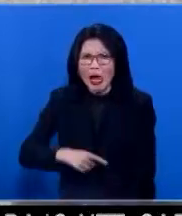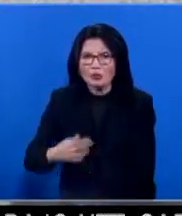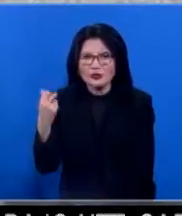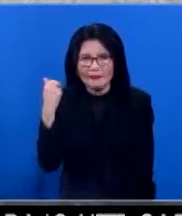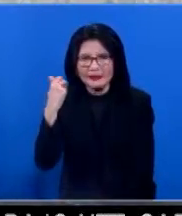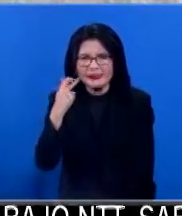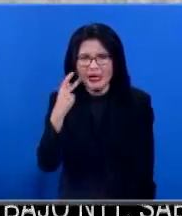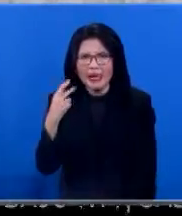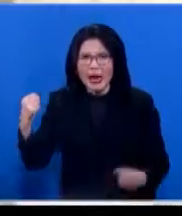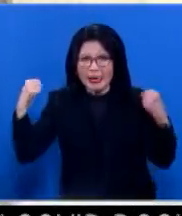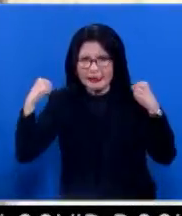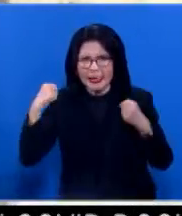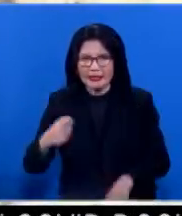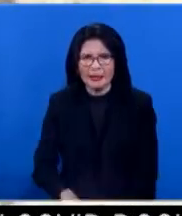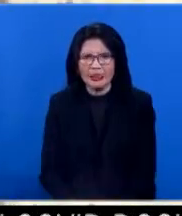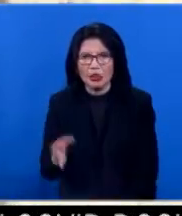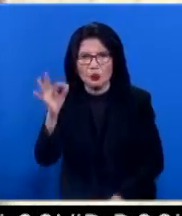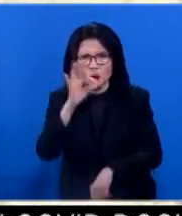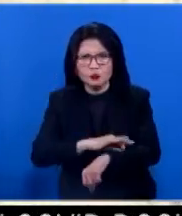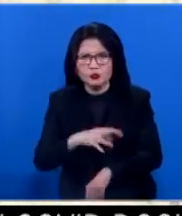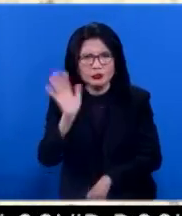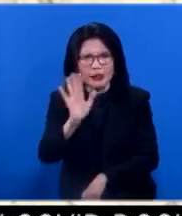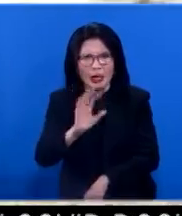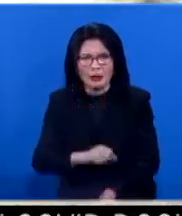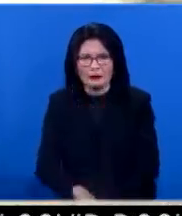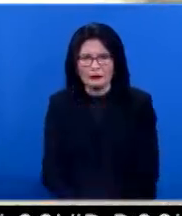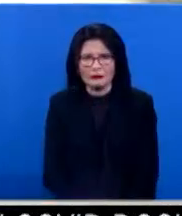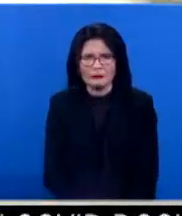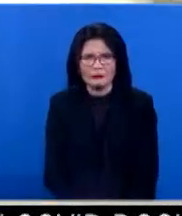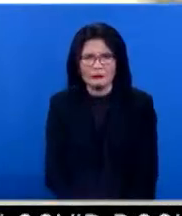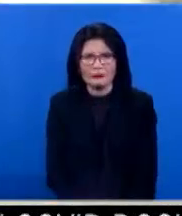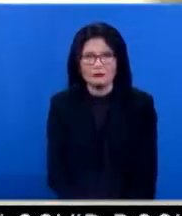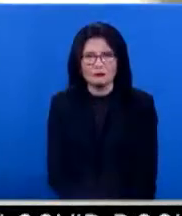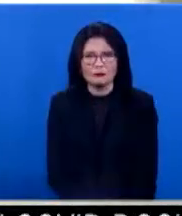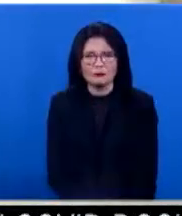lingkungan agar jentik nyamuk tidak berkembang. Tim Liputan, CNN Indonesia.